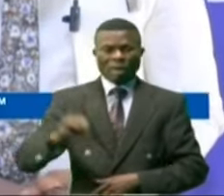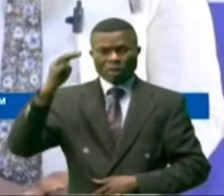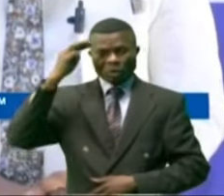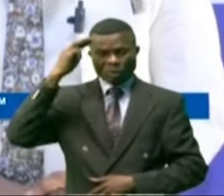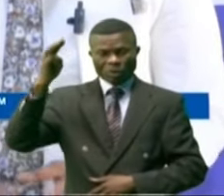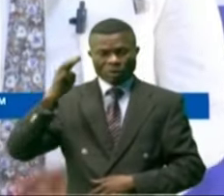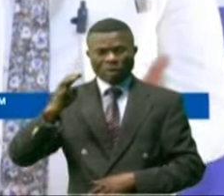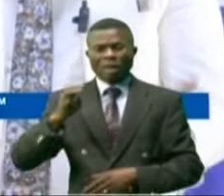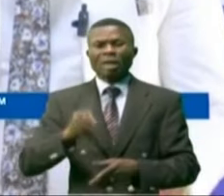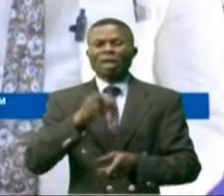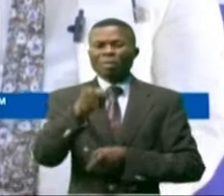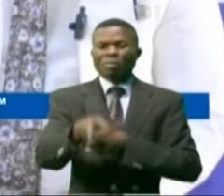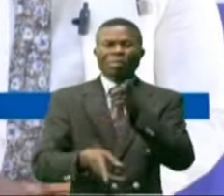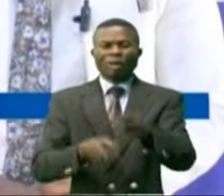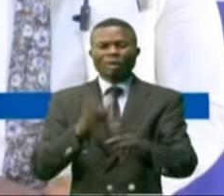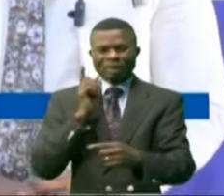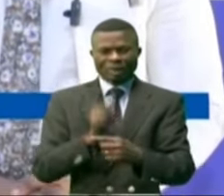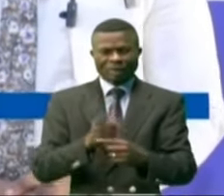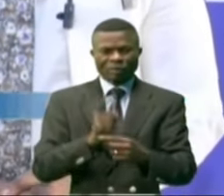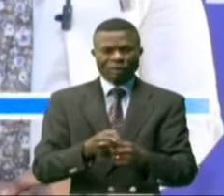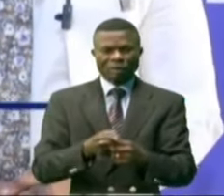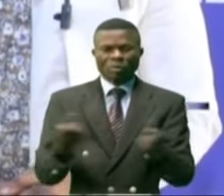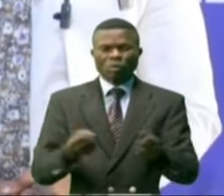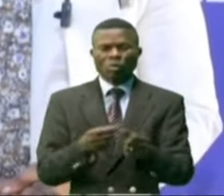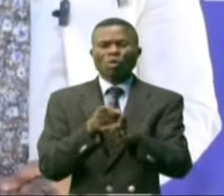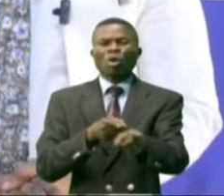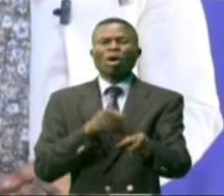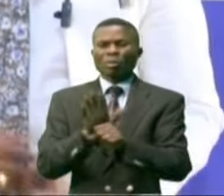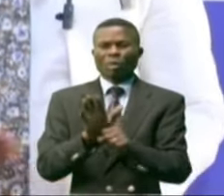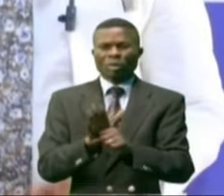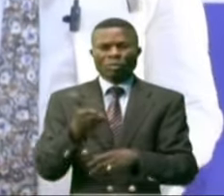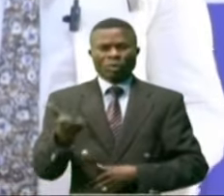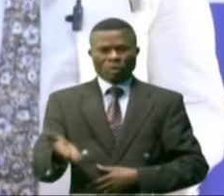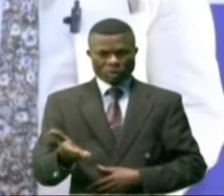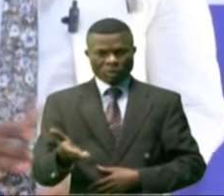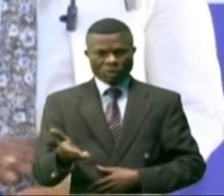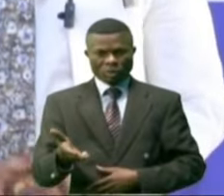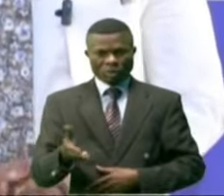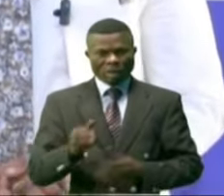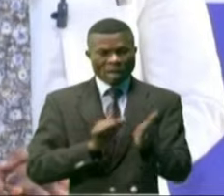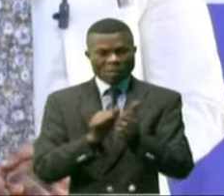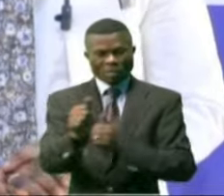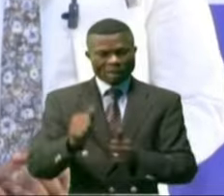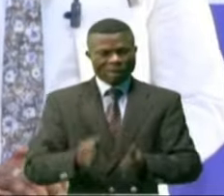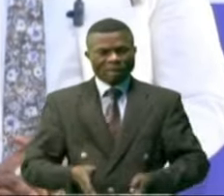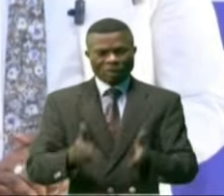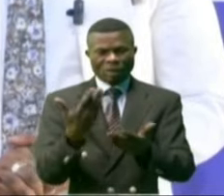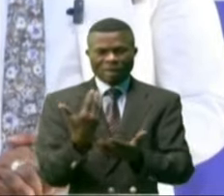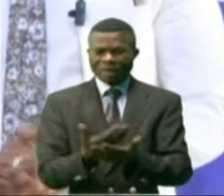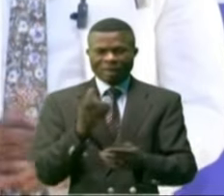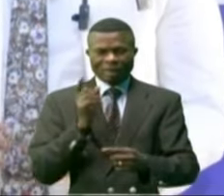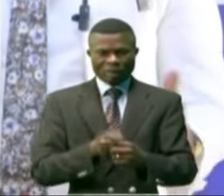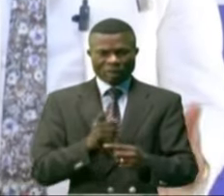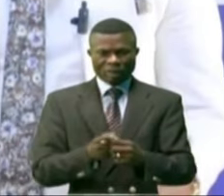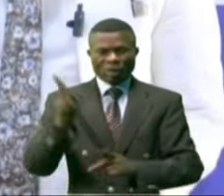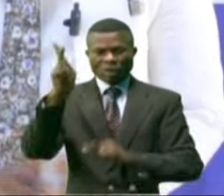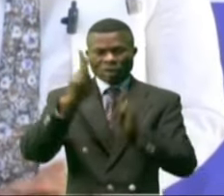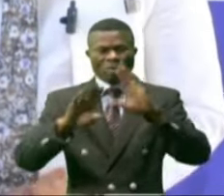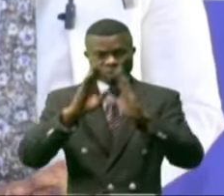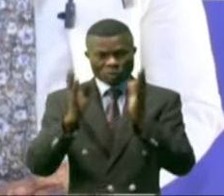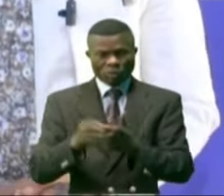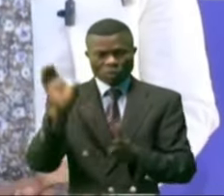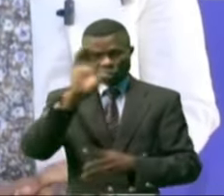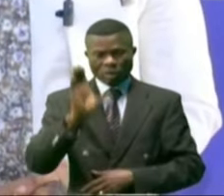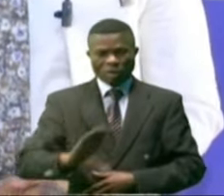très difficiles à cause des embouteillages, qui ne permettent plus l'accès facile à la population de Mongafula de valter à ses